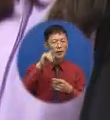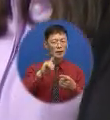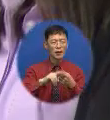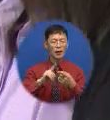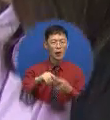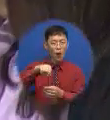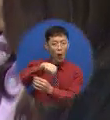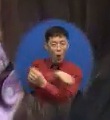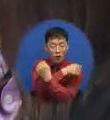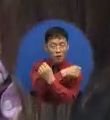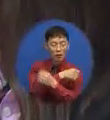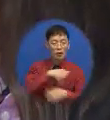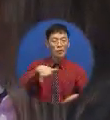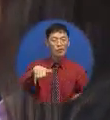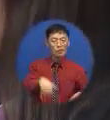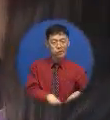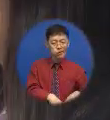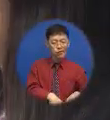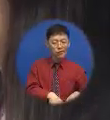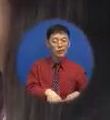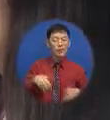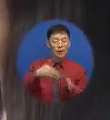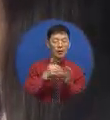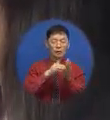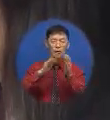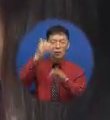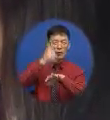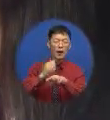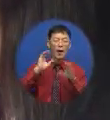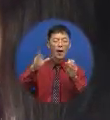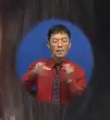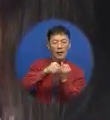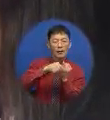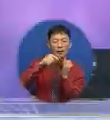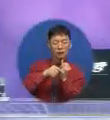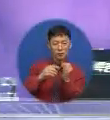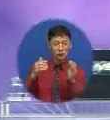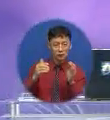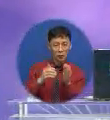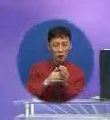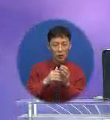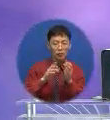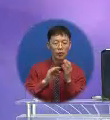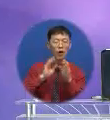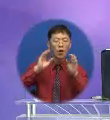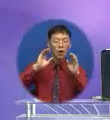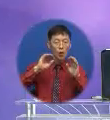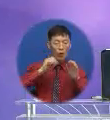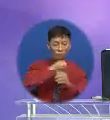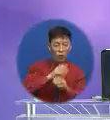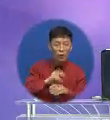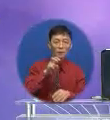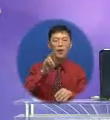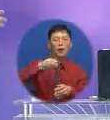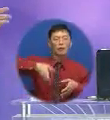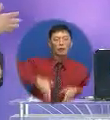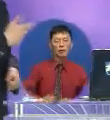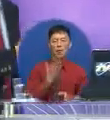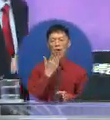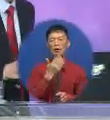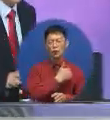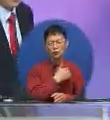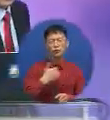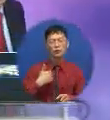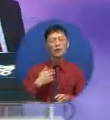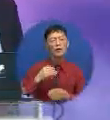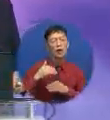코끼리의 자궁에다가 착상을 해서 코끼리가 새끼를 뵈서 새끼를 낳으면은 코끼리를 낳지 않고 매머드를 낳겠다. 이게 지금 이제